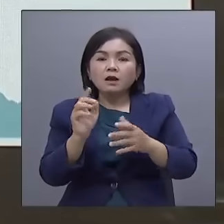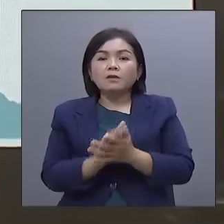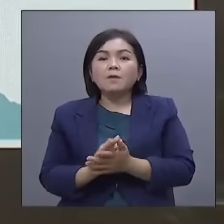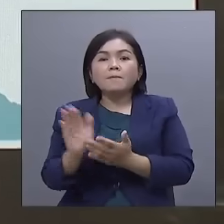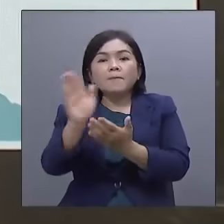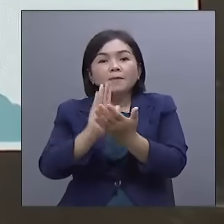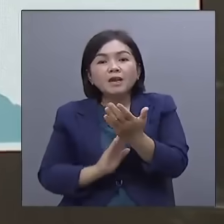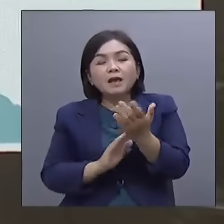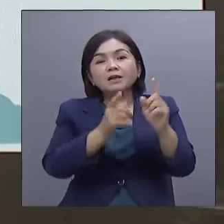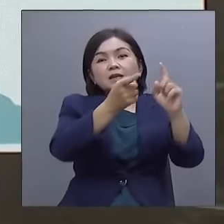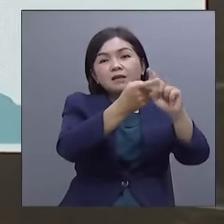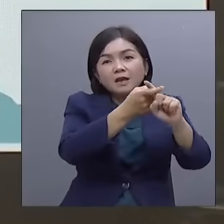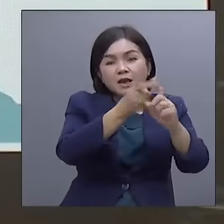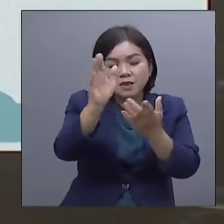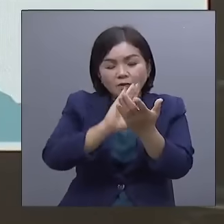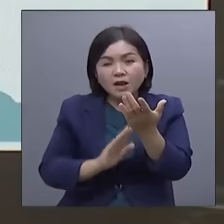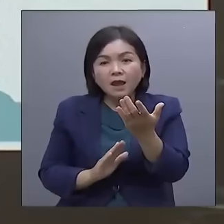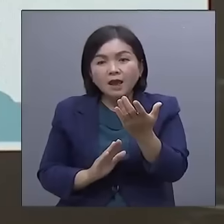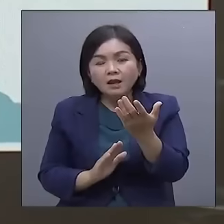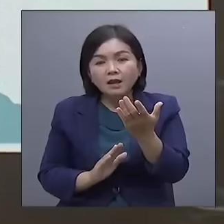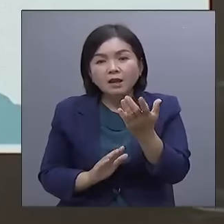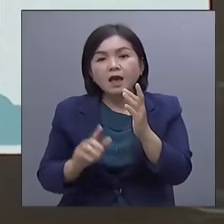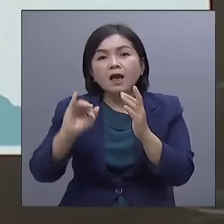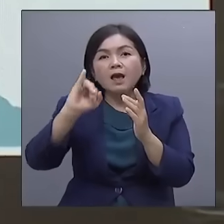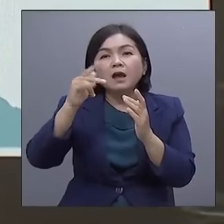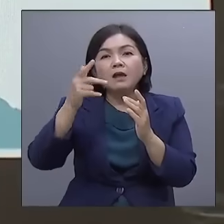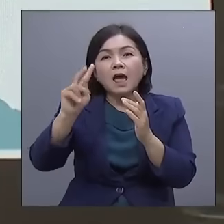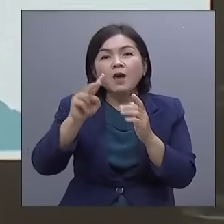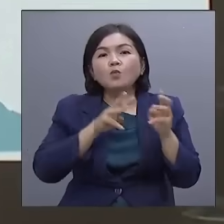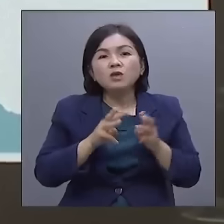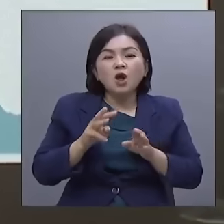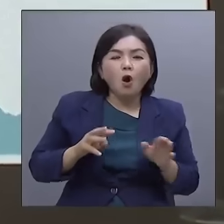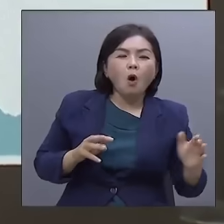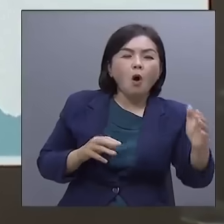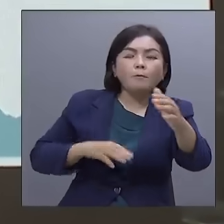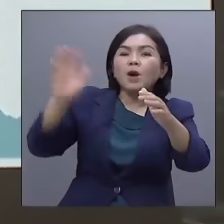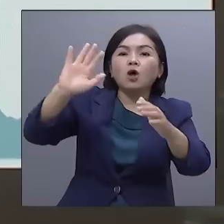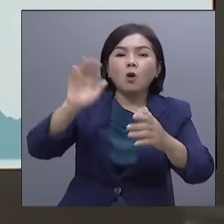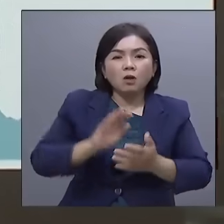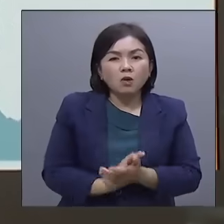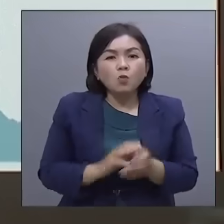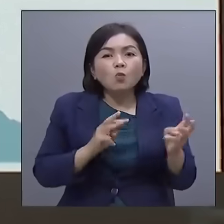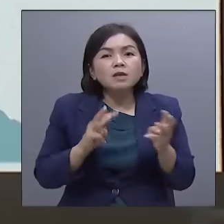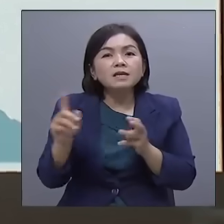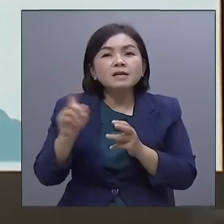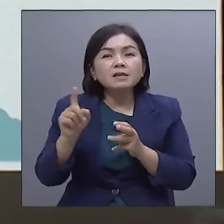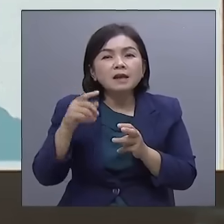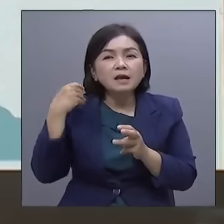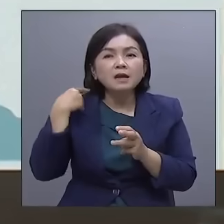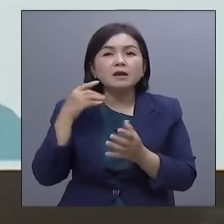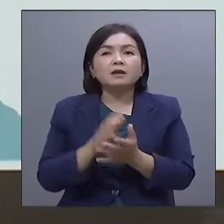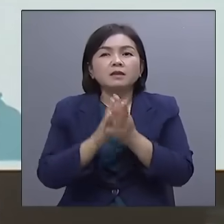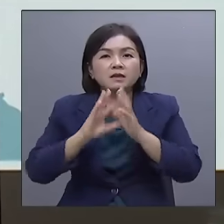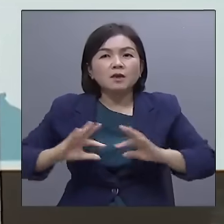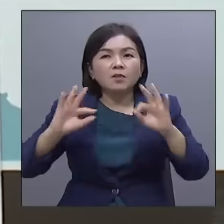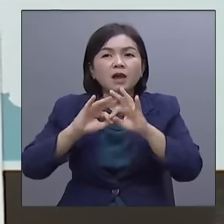รัสเซียกับใครเมียโดยที่คุณไม่ต้องอ้อมเข้าไปในดินแดนบนฝั่งแผ่นดินใหญ่ค่ะดังนั้นจึงกลายเป็นเส้นทางลำเลียงกำลังพล